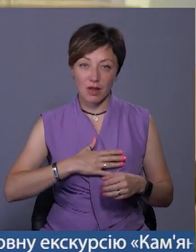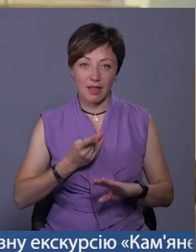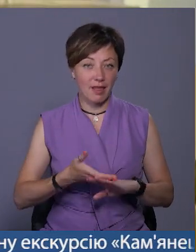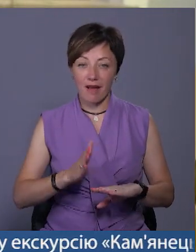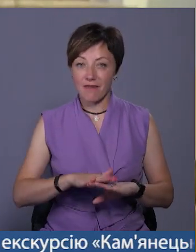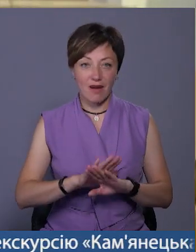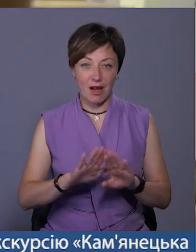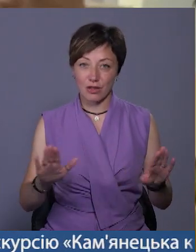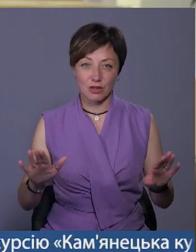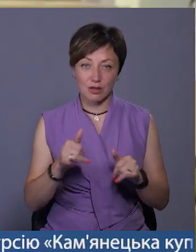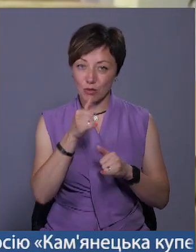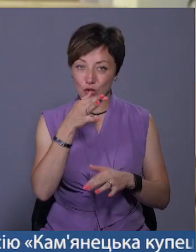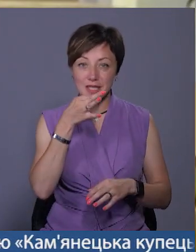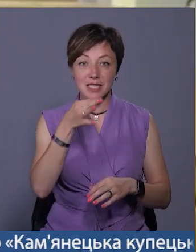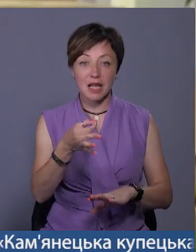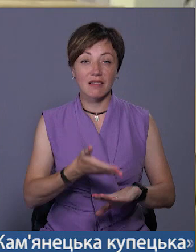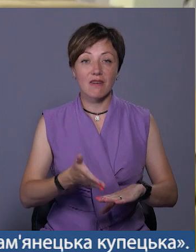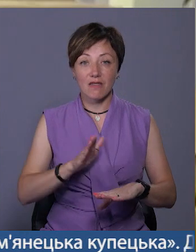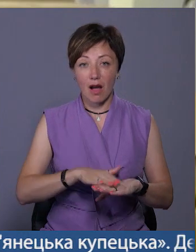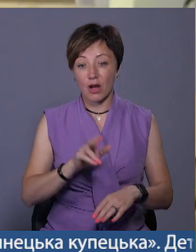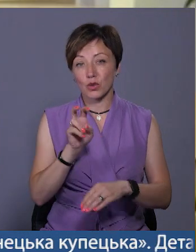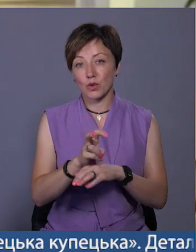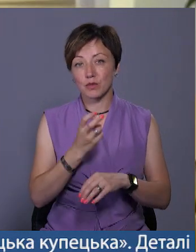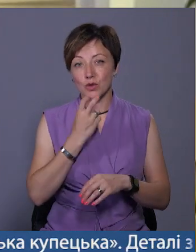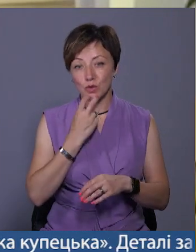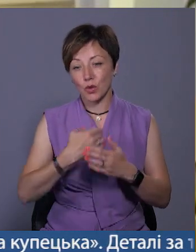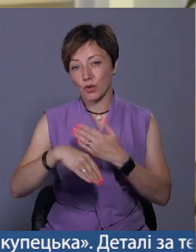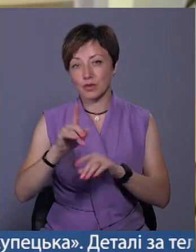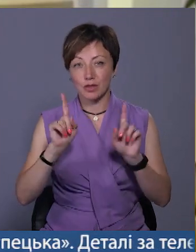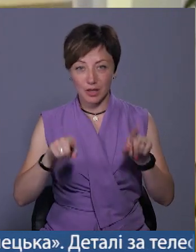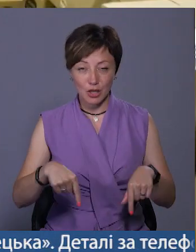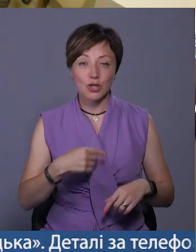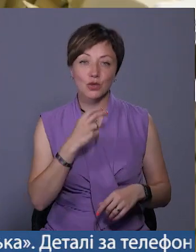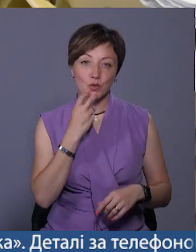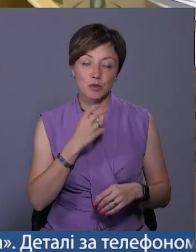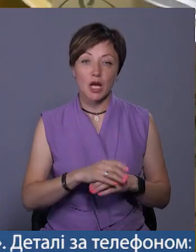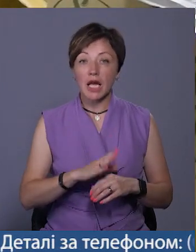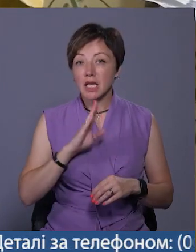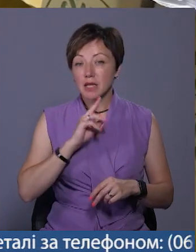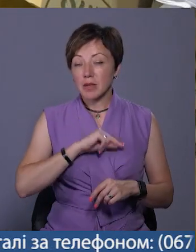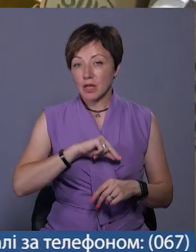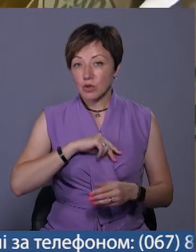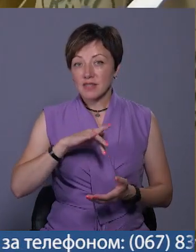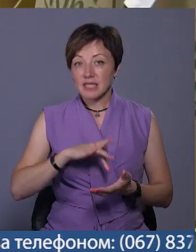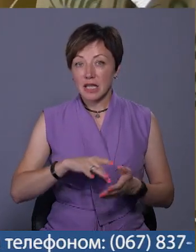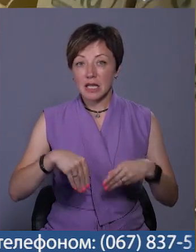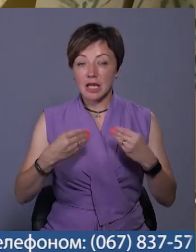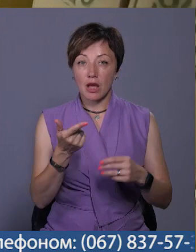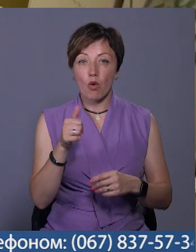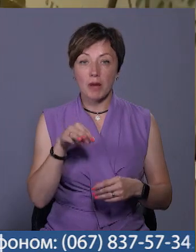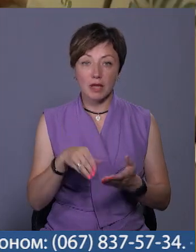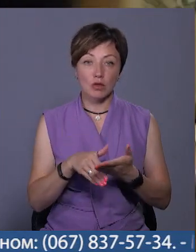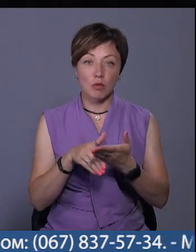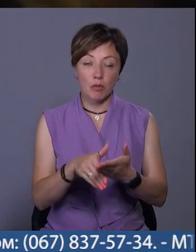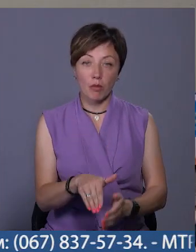ні, не можу сказати, що важко. Ми сюди ходимо з усмішкою і ходимо теж з усмішкою. Жінка працює у Центрі надання гуманітарної